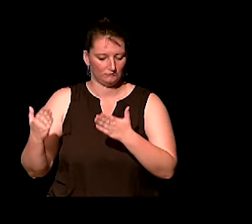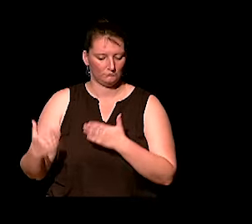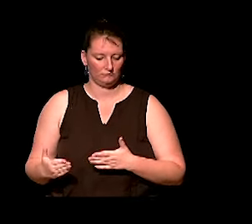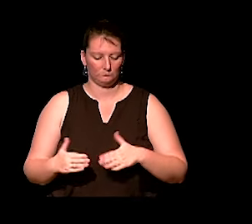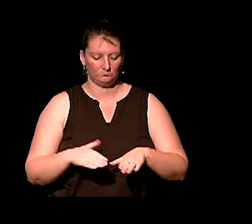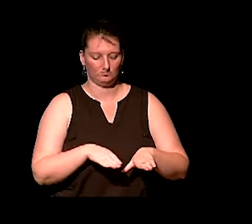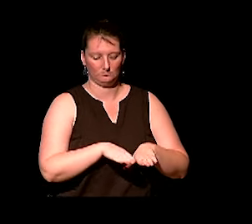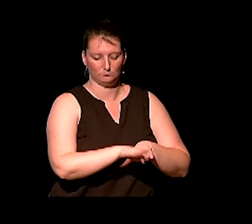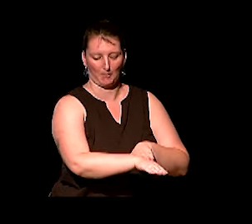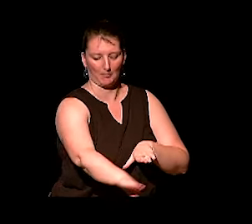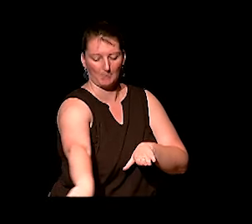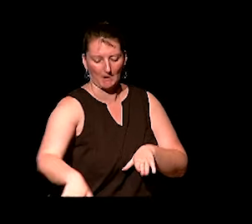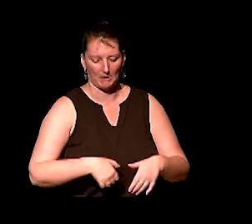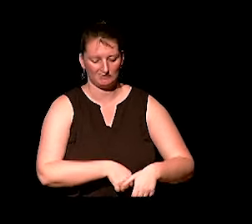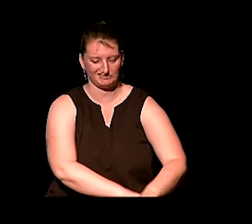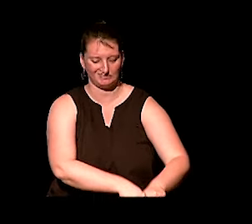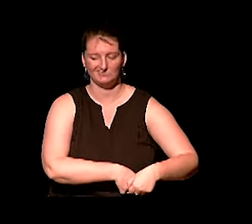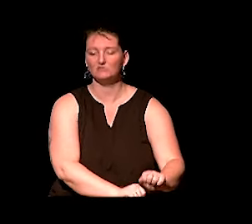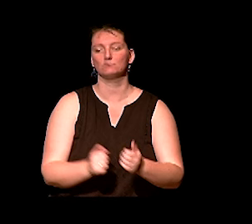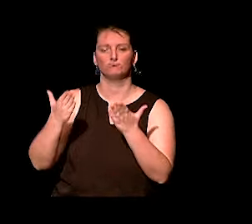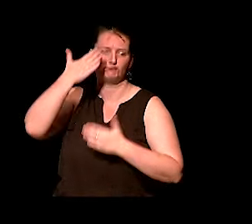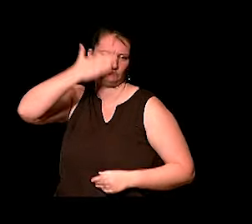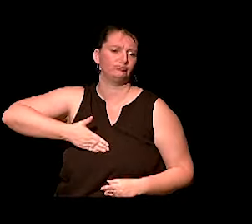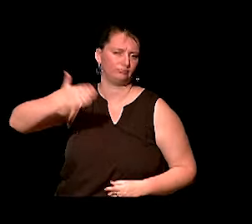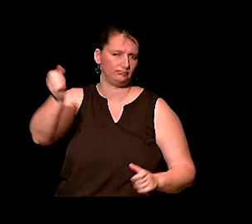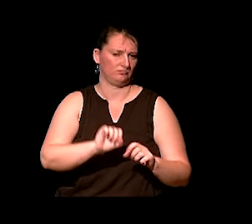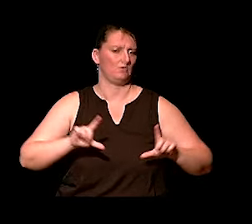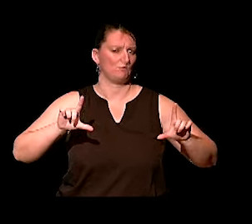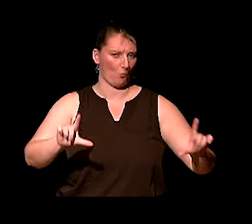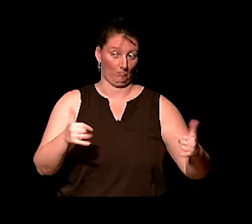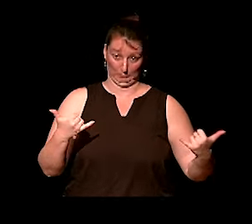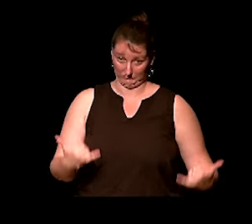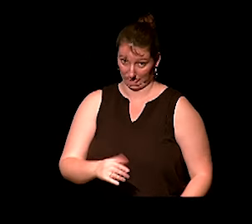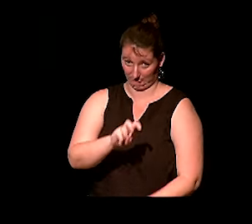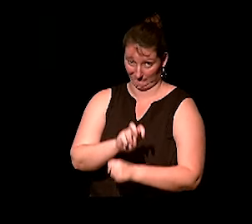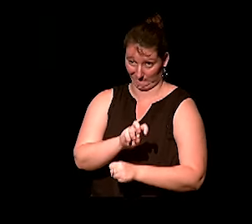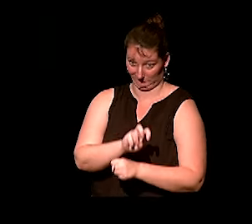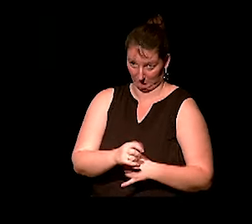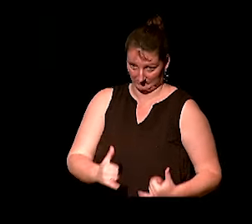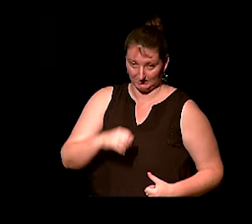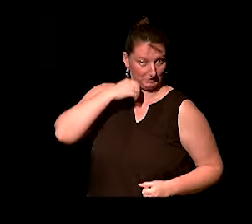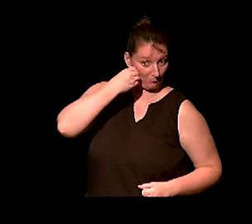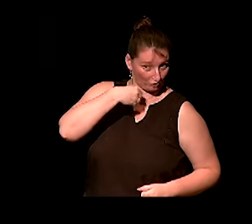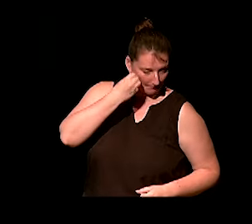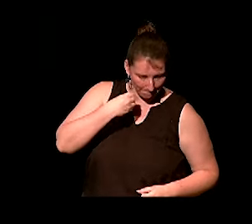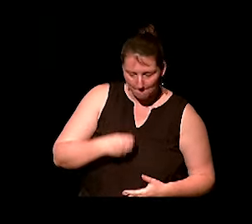parquet fameux de Gustave Caillebotte, qui sont conservés donc ici au musée d'Orsay. Et